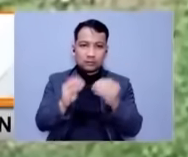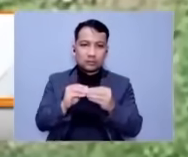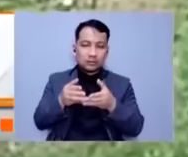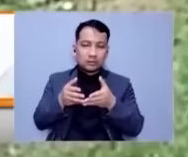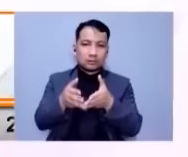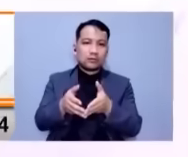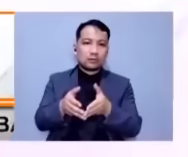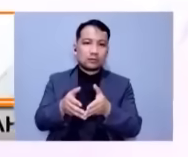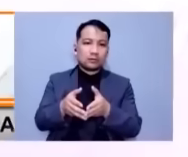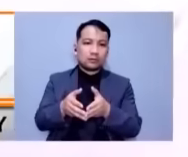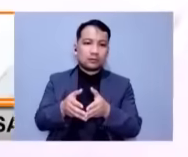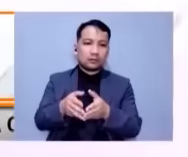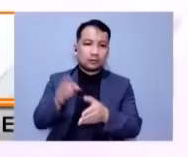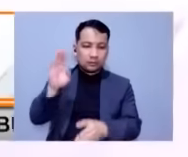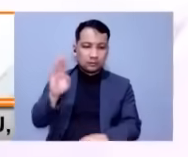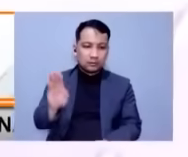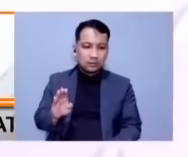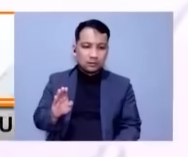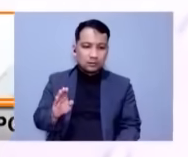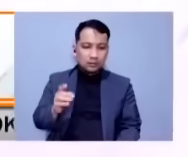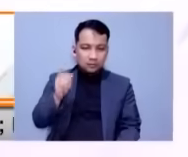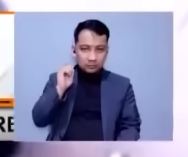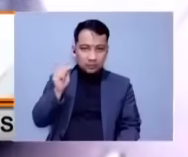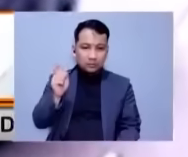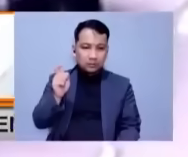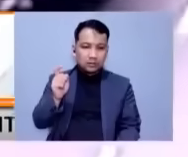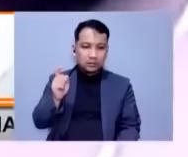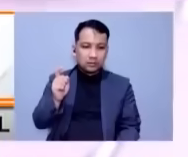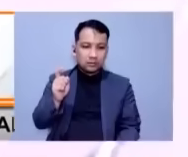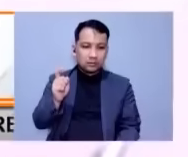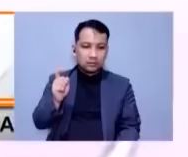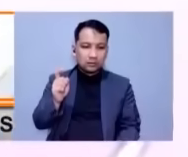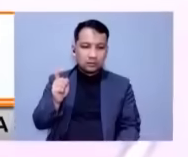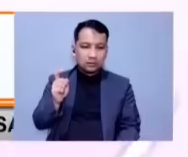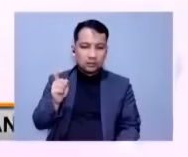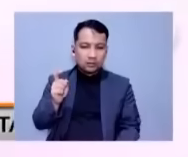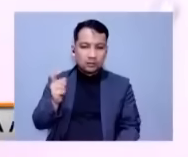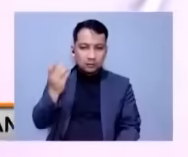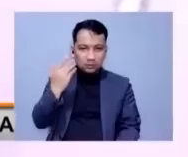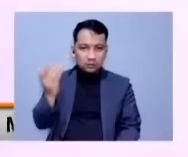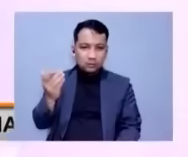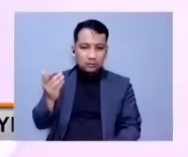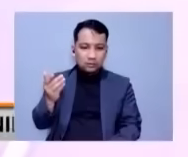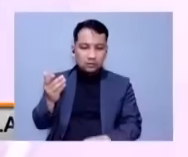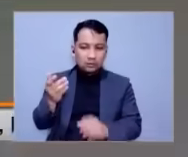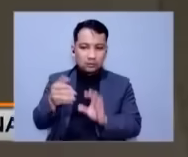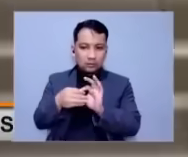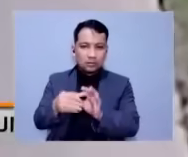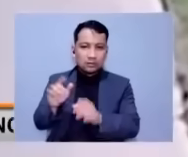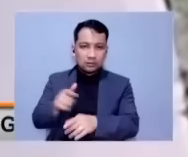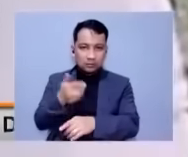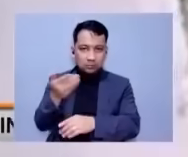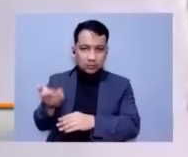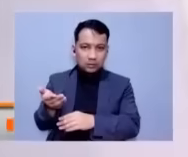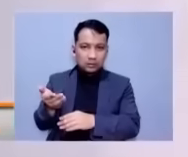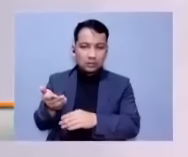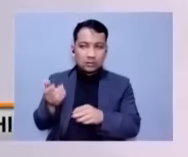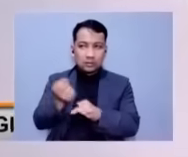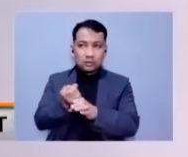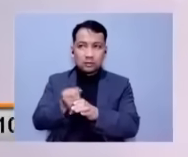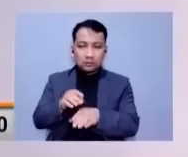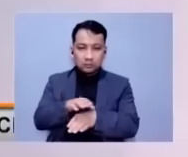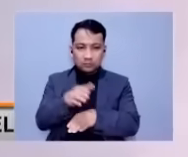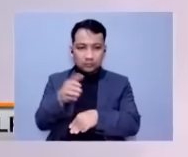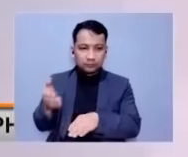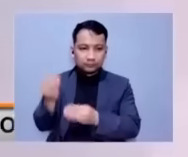Acre, Brazil. Pero dahil mabilis ang takbo nito nang dumaan sa pakurbang bahagi ng kalsada, tumagilid ang truck. Tumilapon pa nga sa kalsada